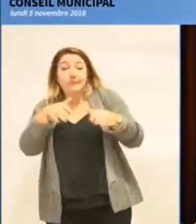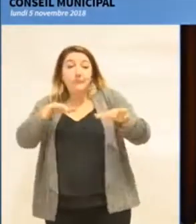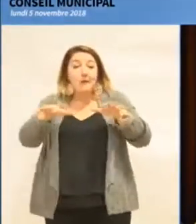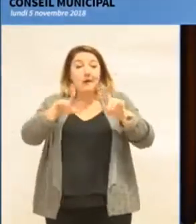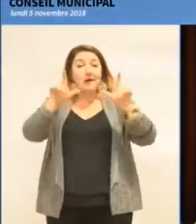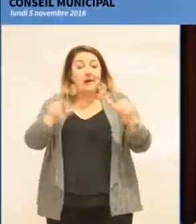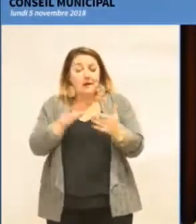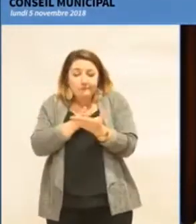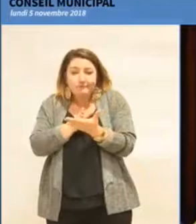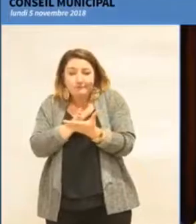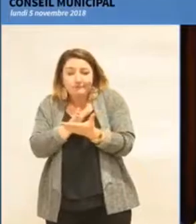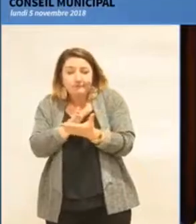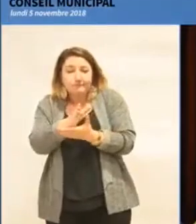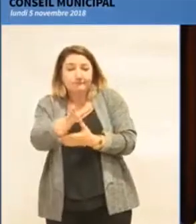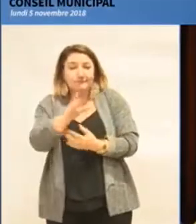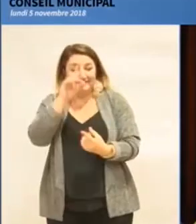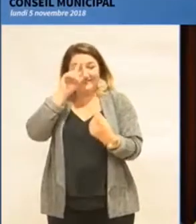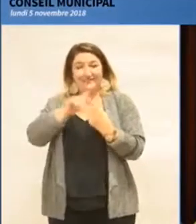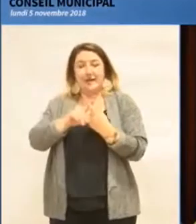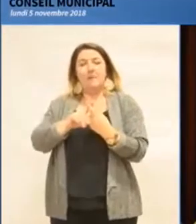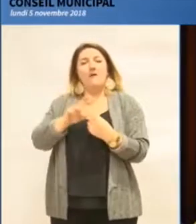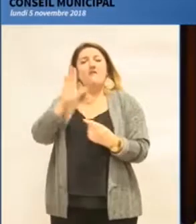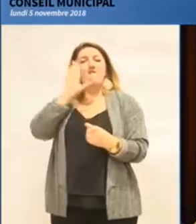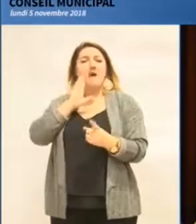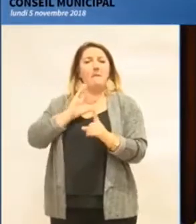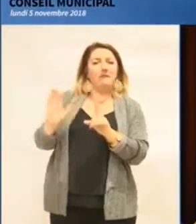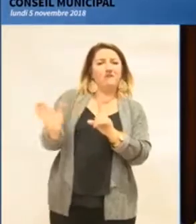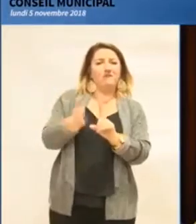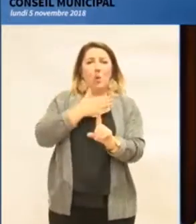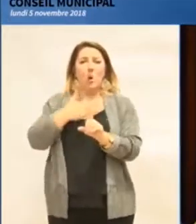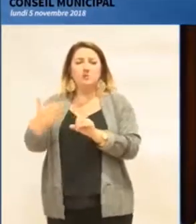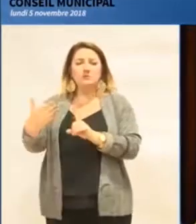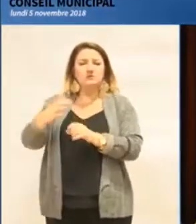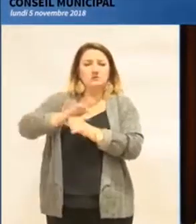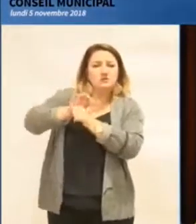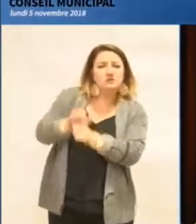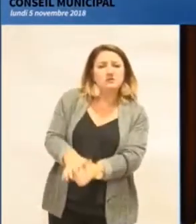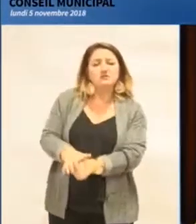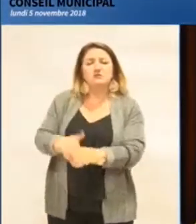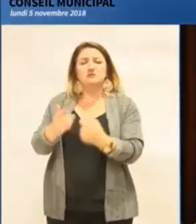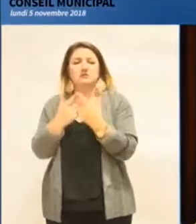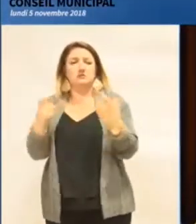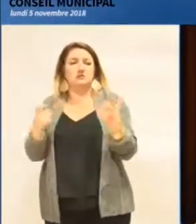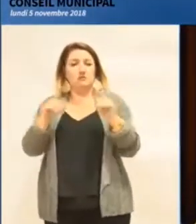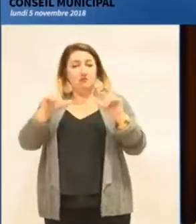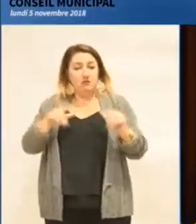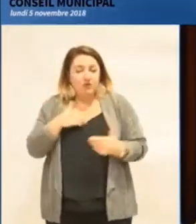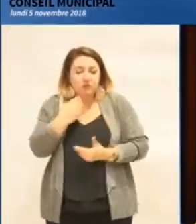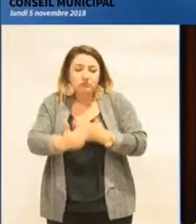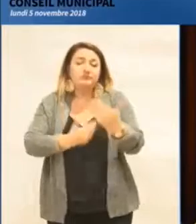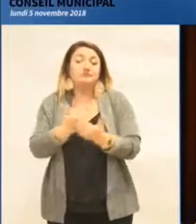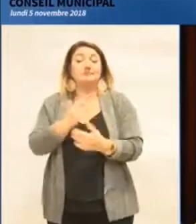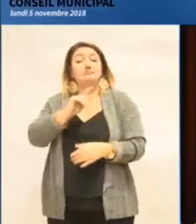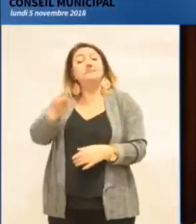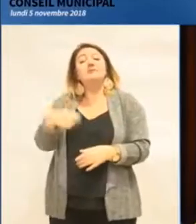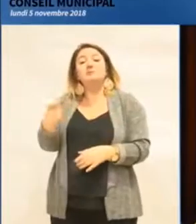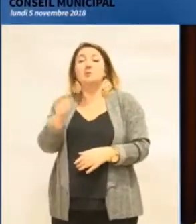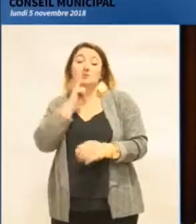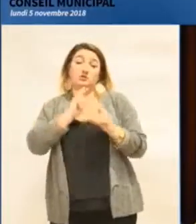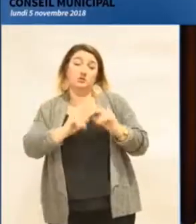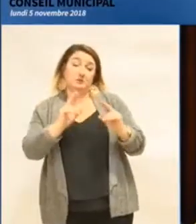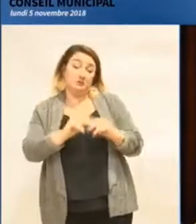délicat dossier de la violence faite aux femmes, même si le problème de la prostitution, qui en est une, et je l'évoquais tout à l'heure,